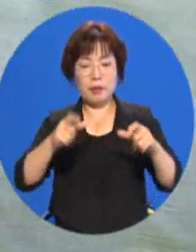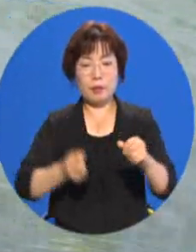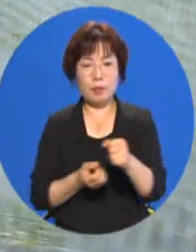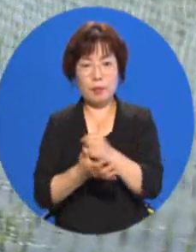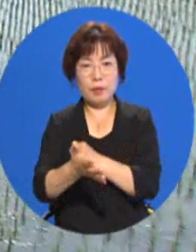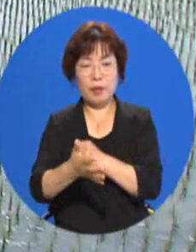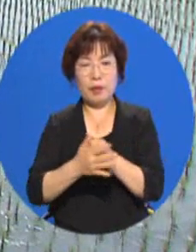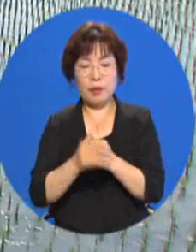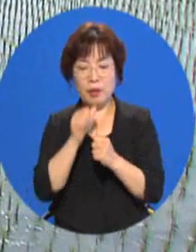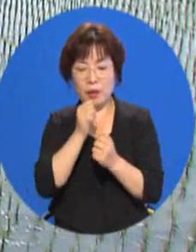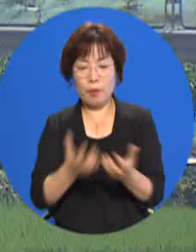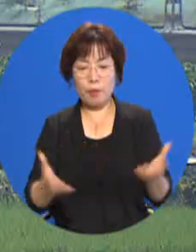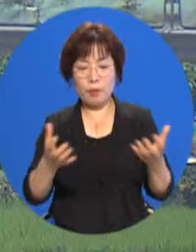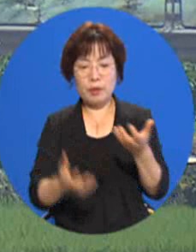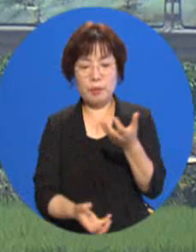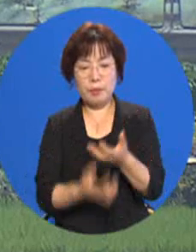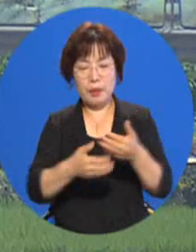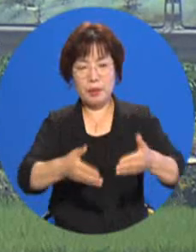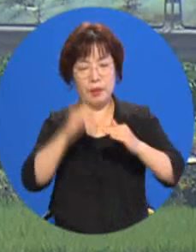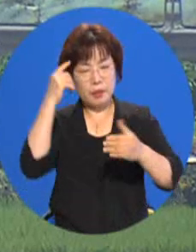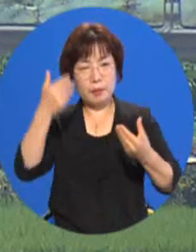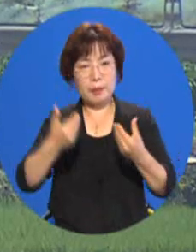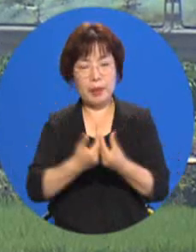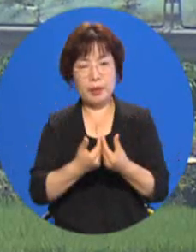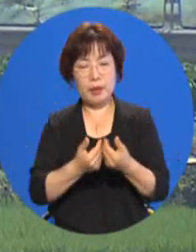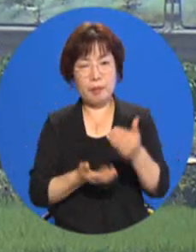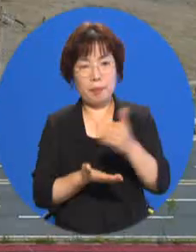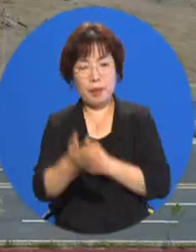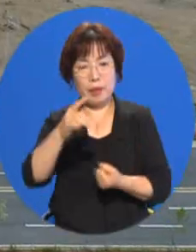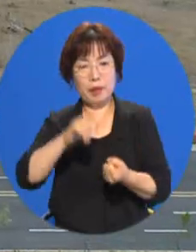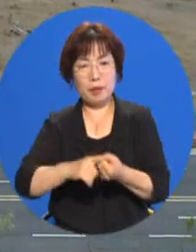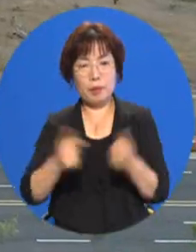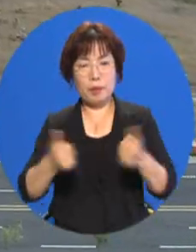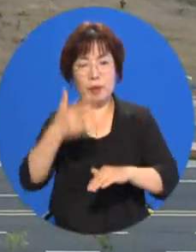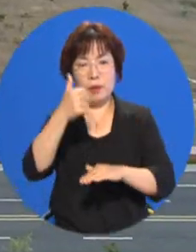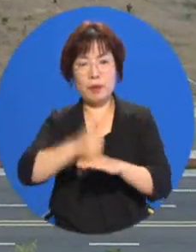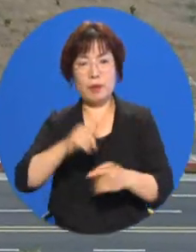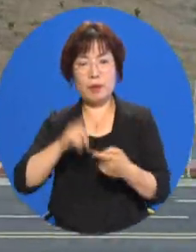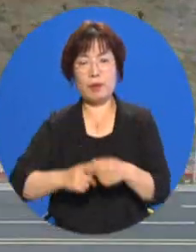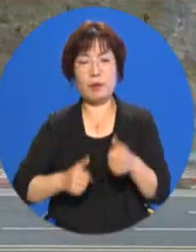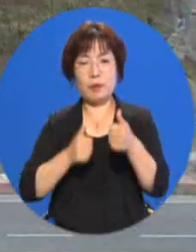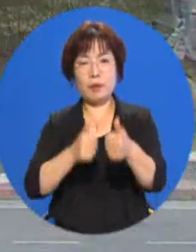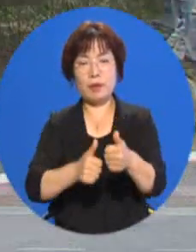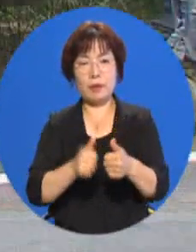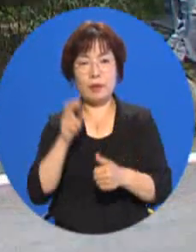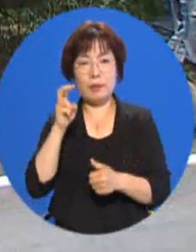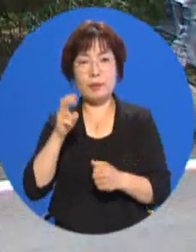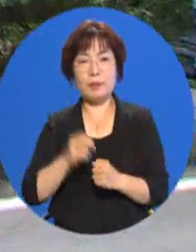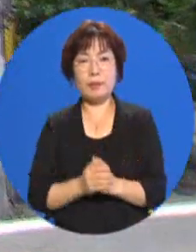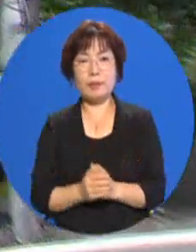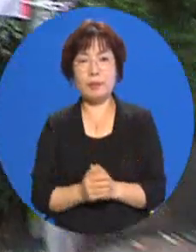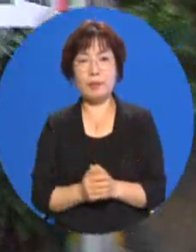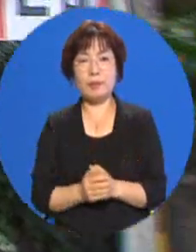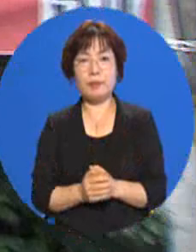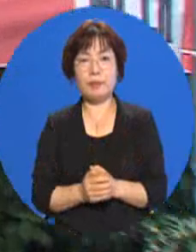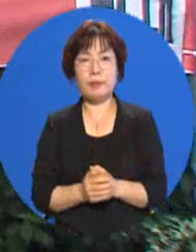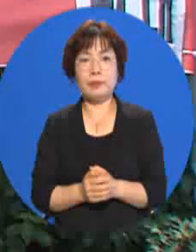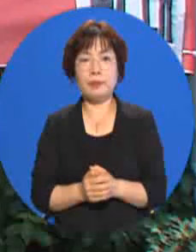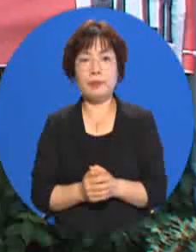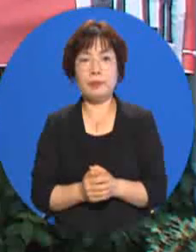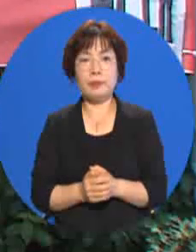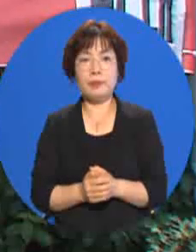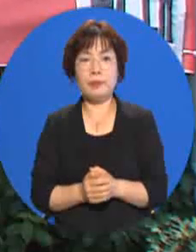번지고 있는 용해로 설치 반대 움직임이 본격화할지도 이 회의 결과에 따라 결정될 것으로 보입니다. MBC